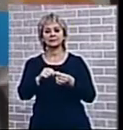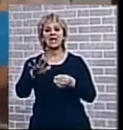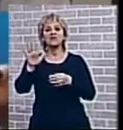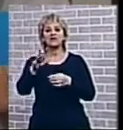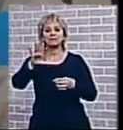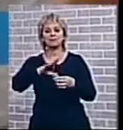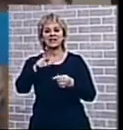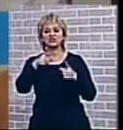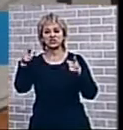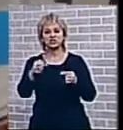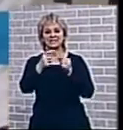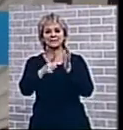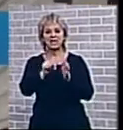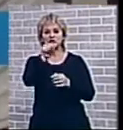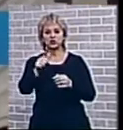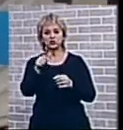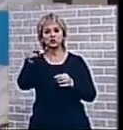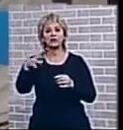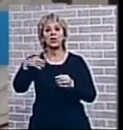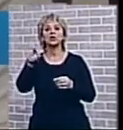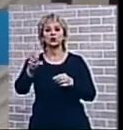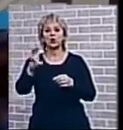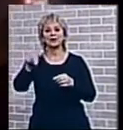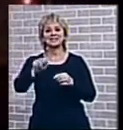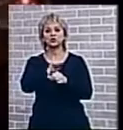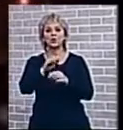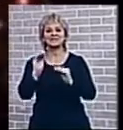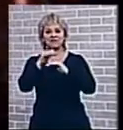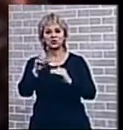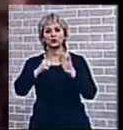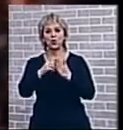Фильм снимался в течение 17 часов нон-стоп, с вечера до утра.